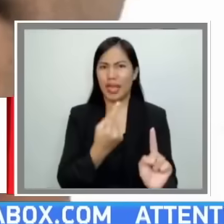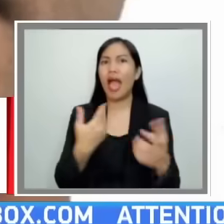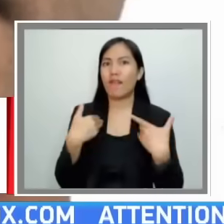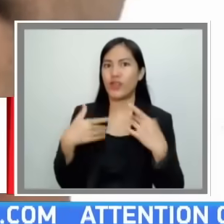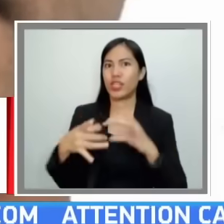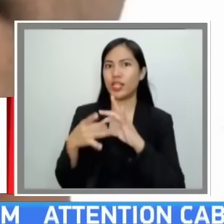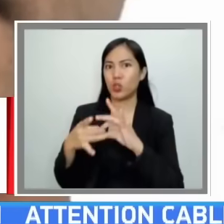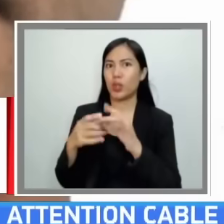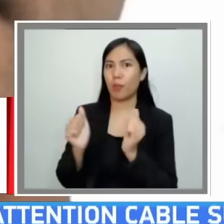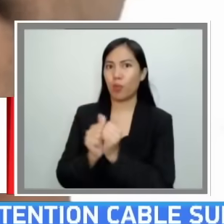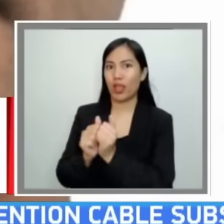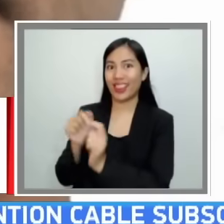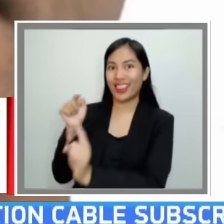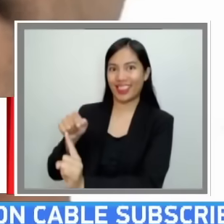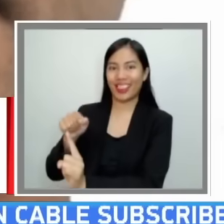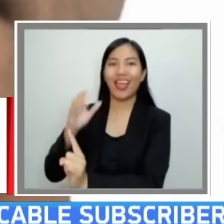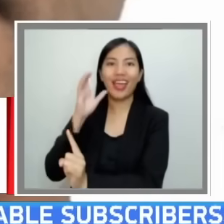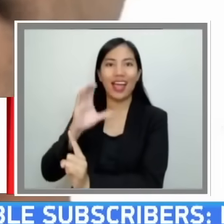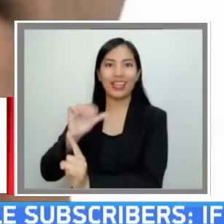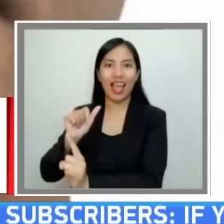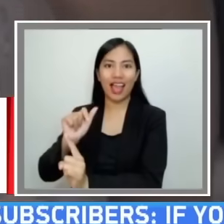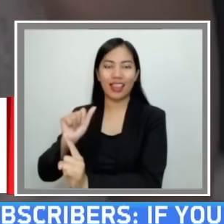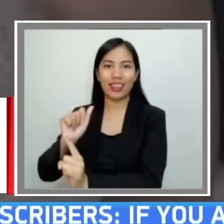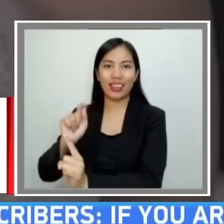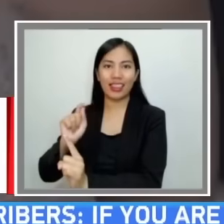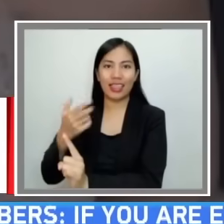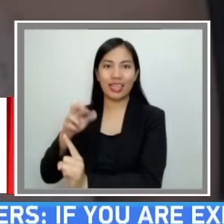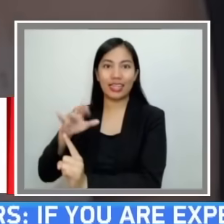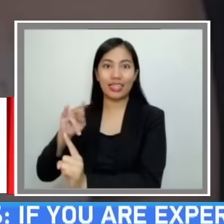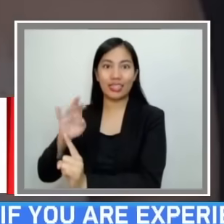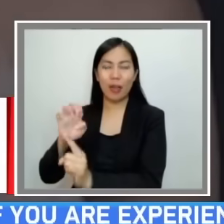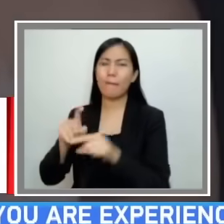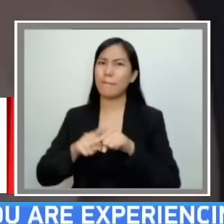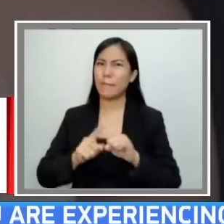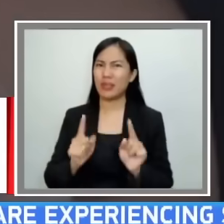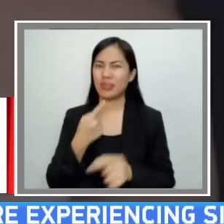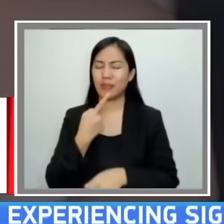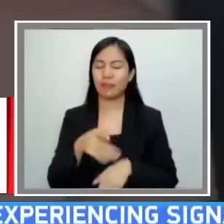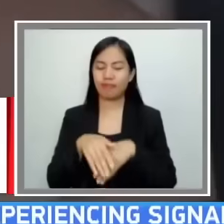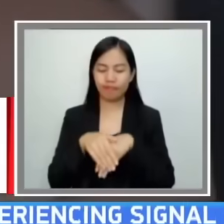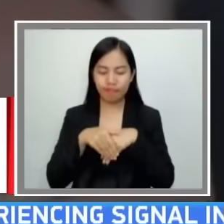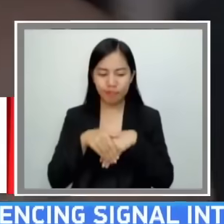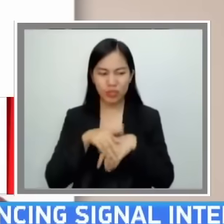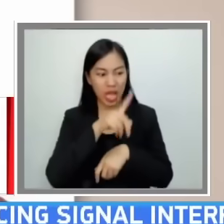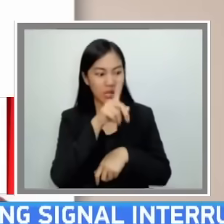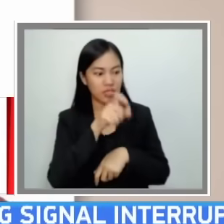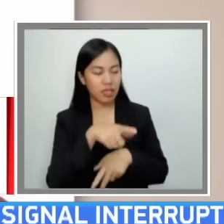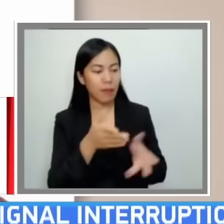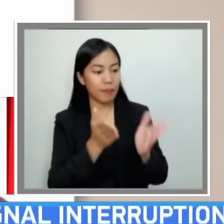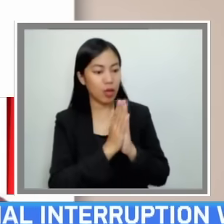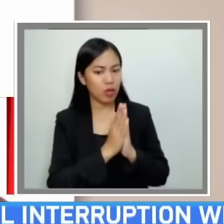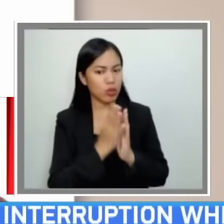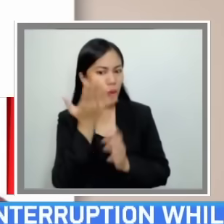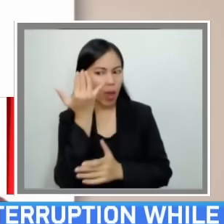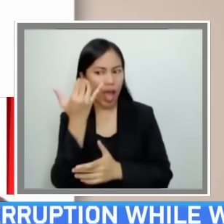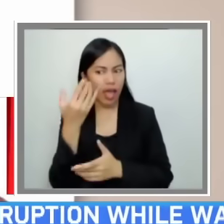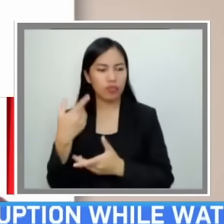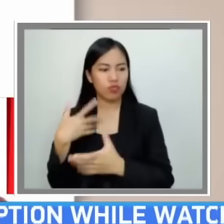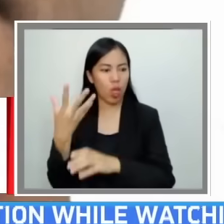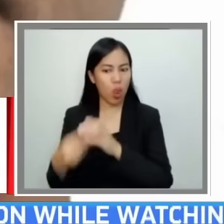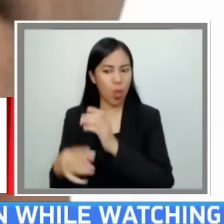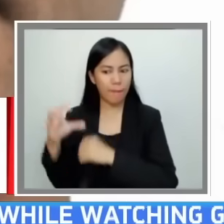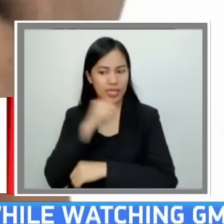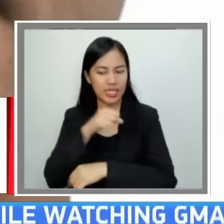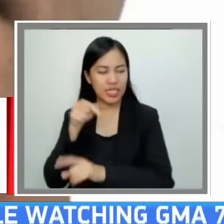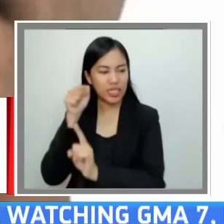niya inamin ang relasyon. Pero tikom ang kanyang bibig ng tanungin tungkol sa pagkawala ni Camilon. Nasampahan na ng